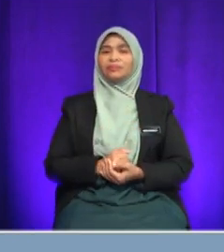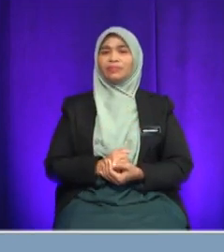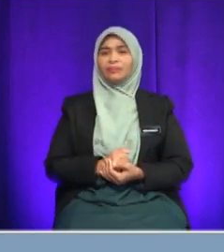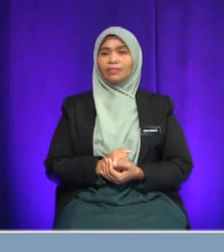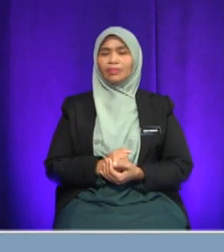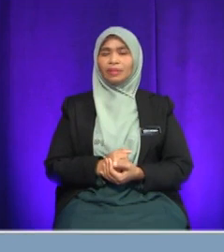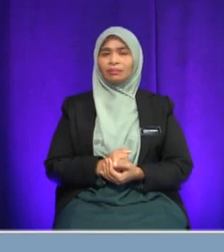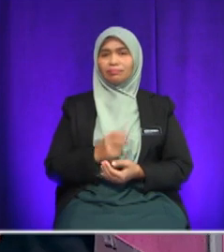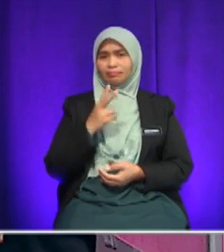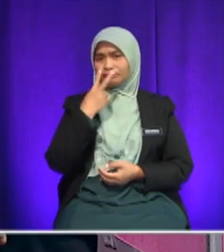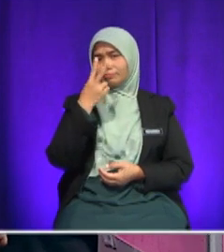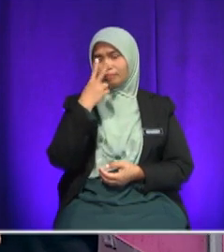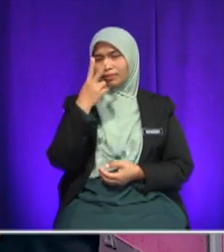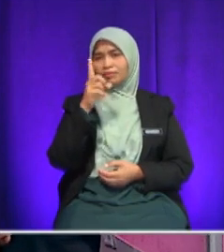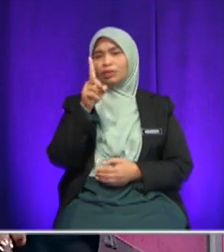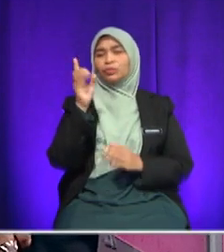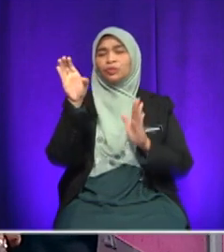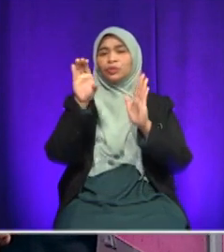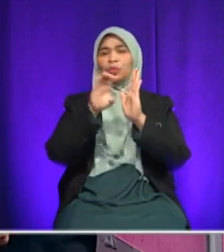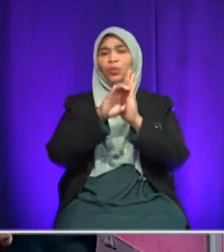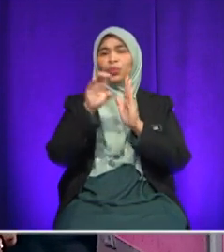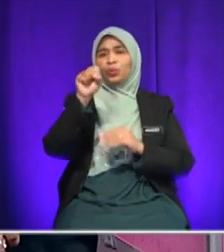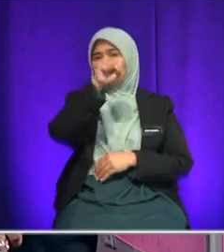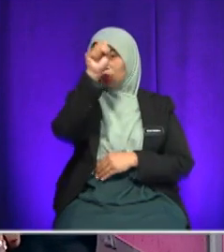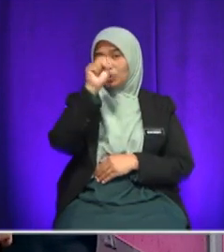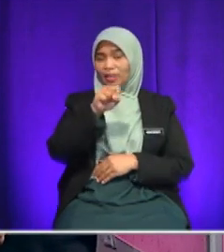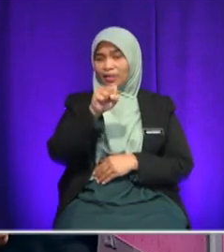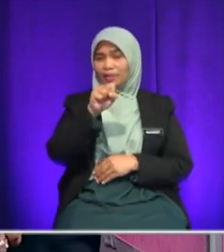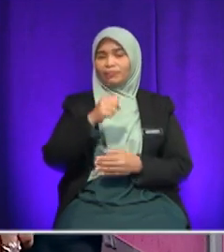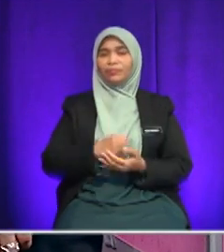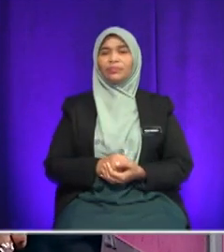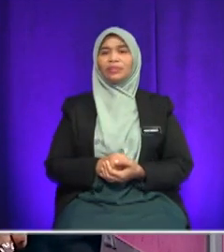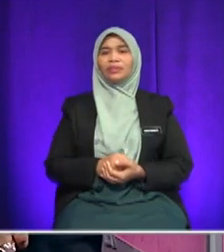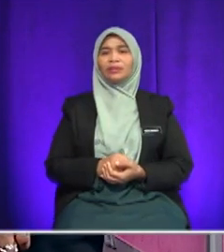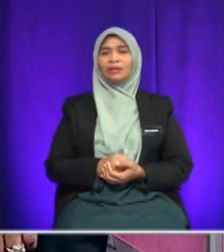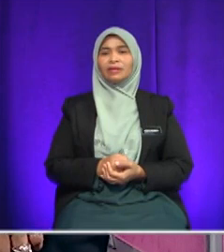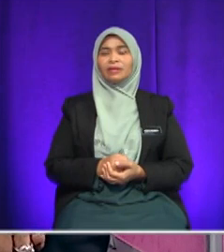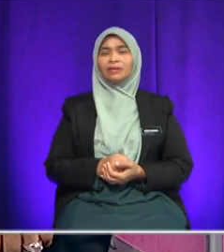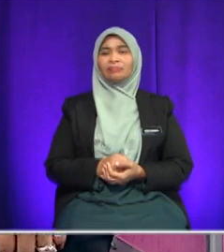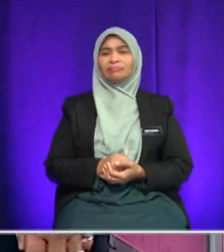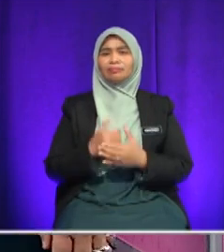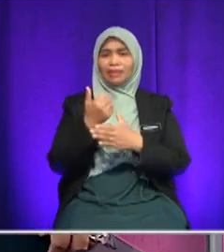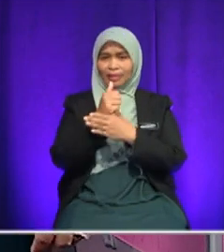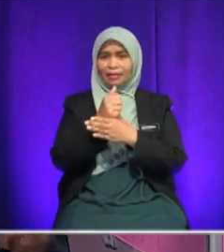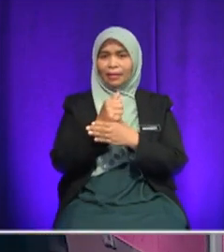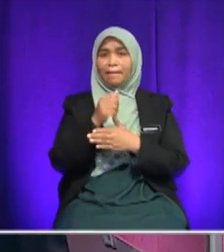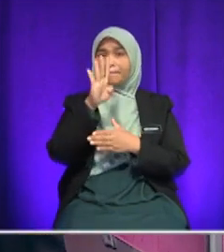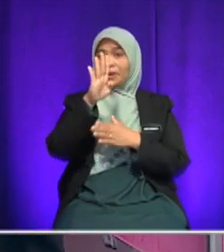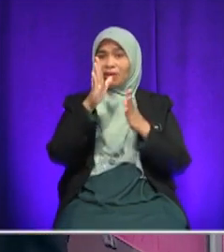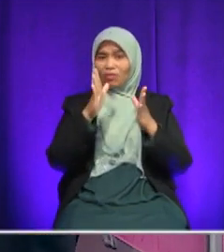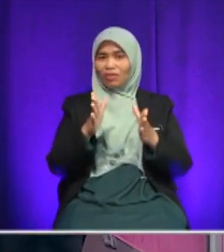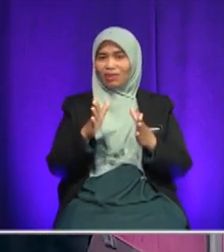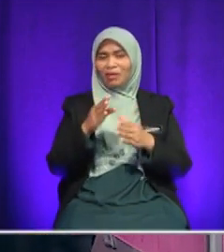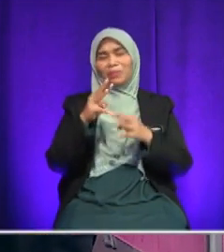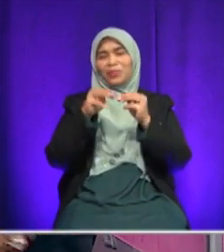Okey, kita lihat satu contoh soalan. Okey, saya nak minta antara empat-empat murid saya ni siapa yang nak